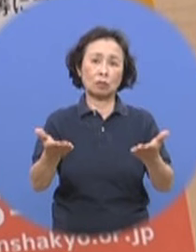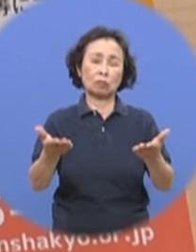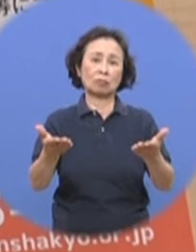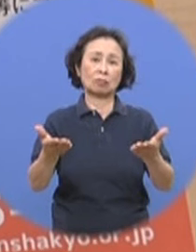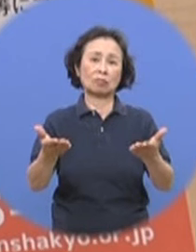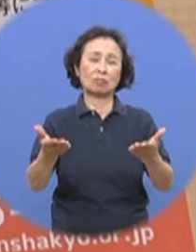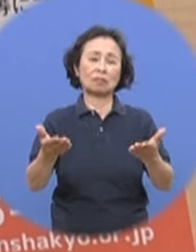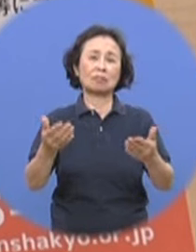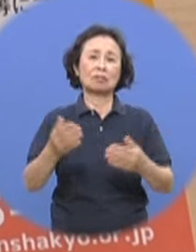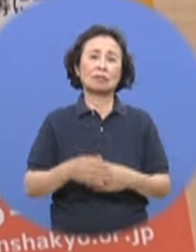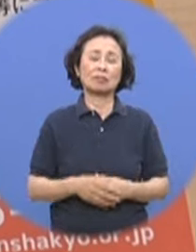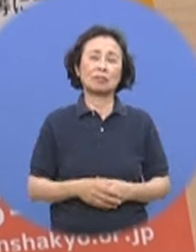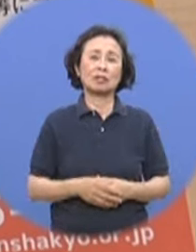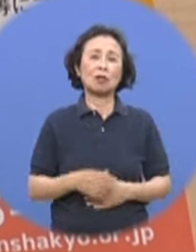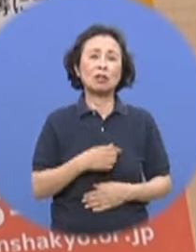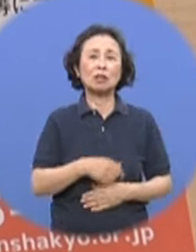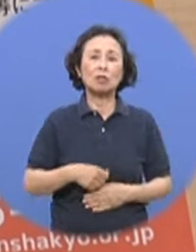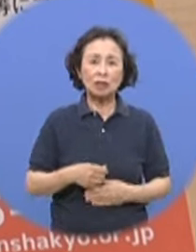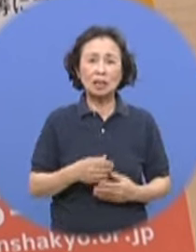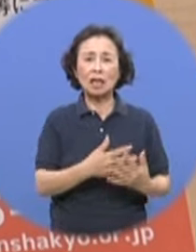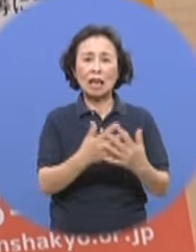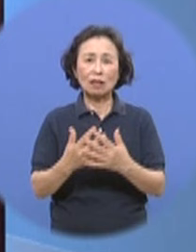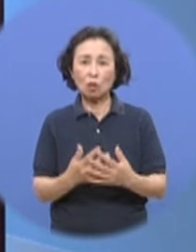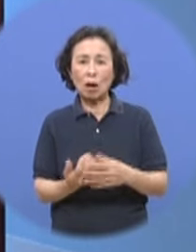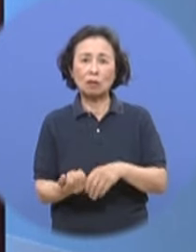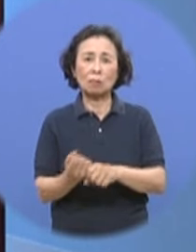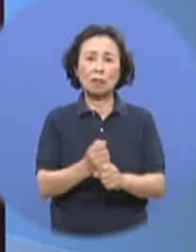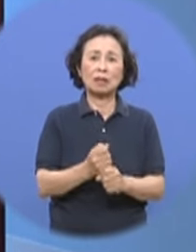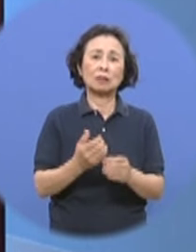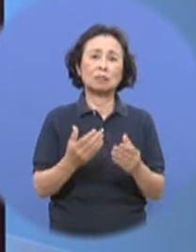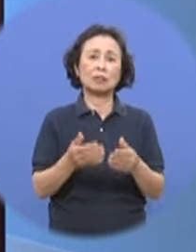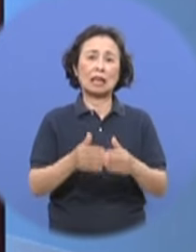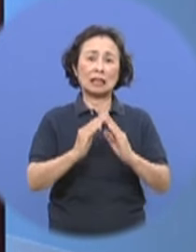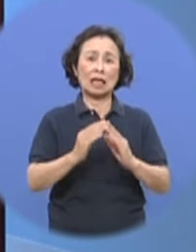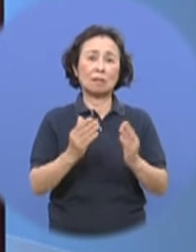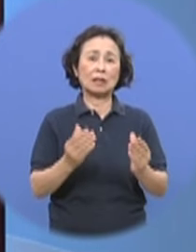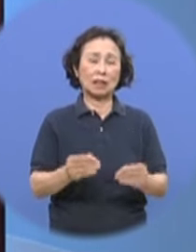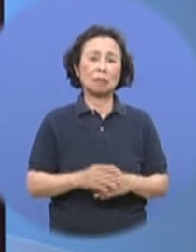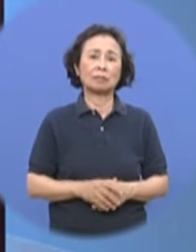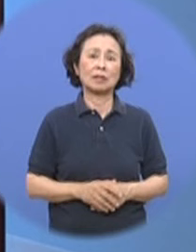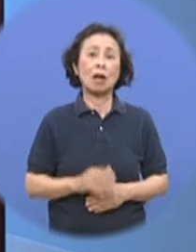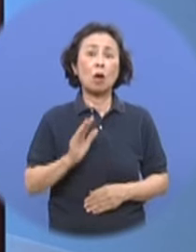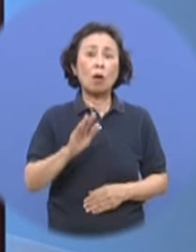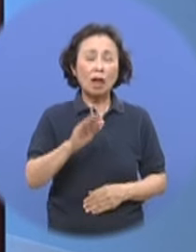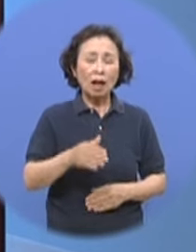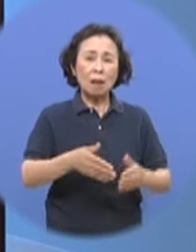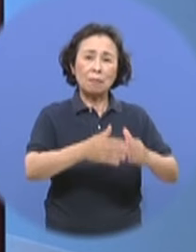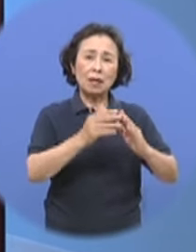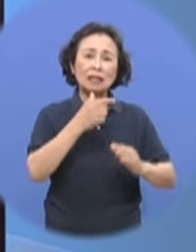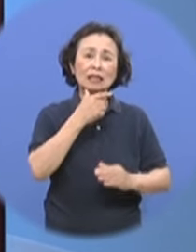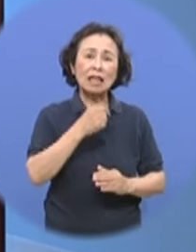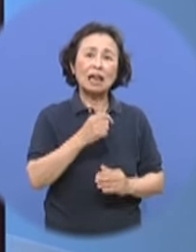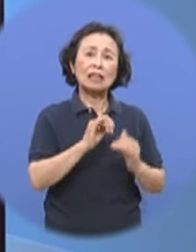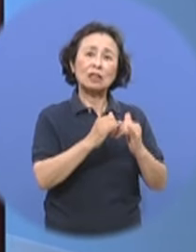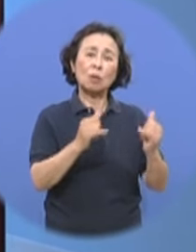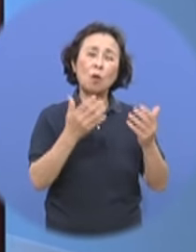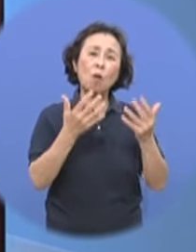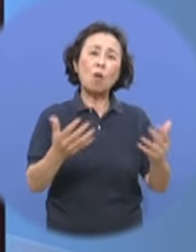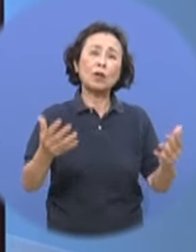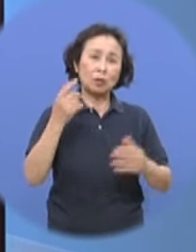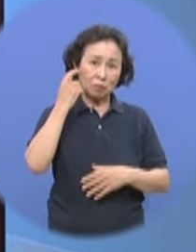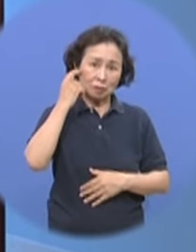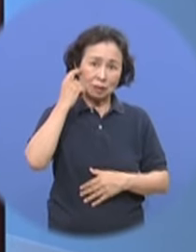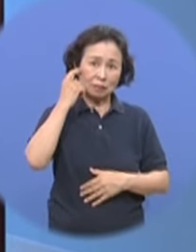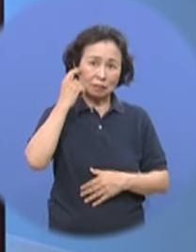の応援ネットワークを立ち上げたということです。これから子ども食堂をやりたいってこう思っていらっしゃる方もたくさんいらっしゃると思います